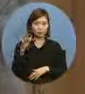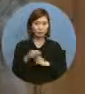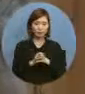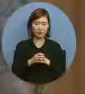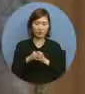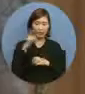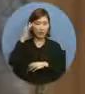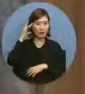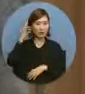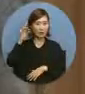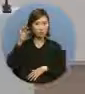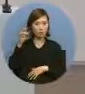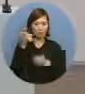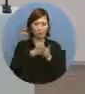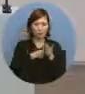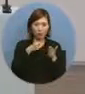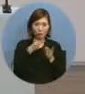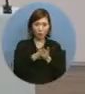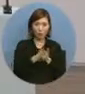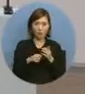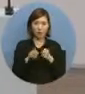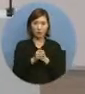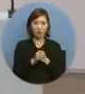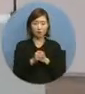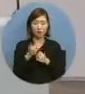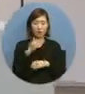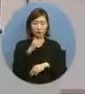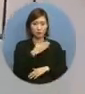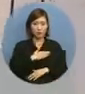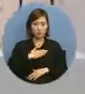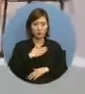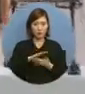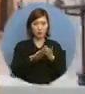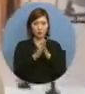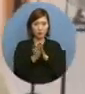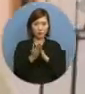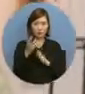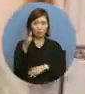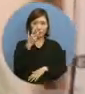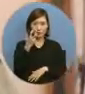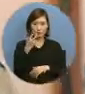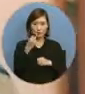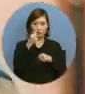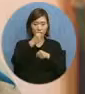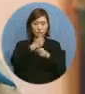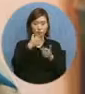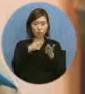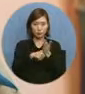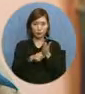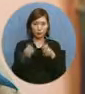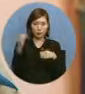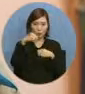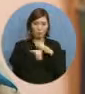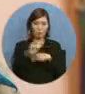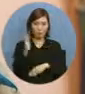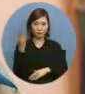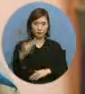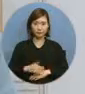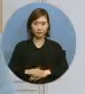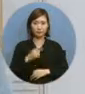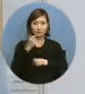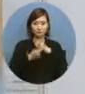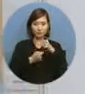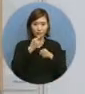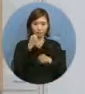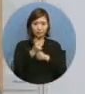애절함은 비통함으로, 점층되는 감정의 변화를 70점의 작품에 담았습니다. 1년에